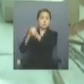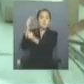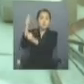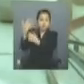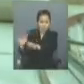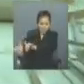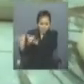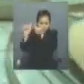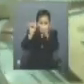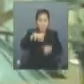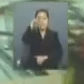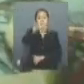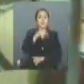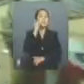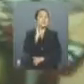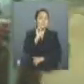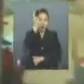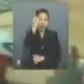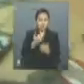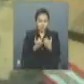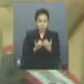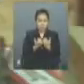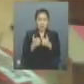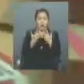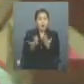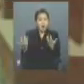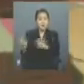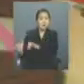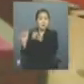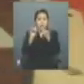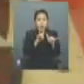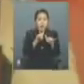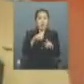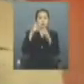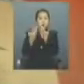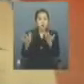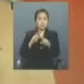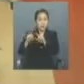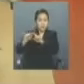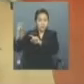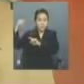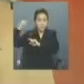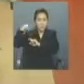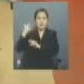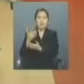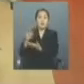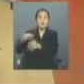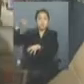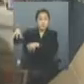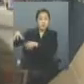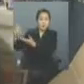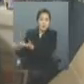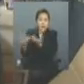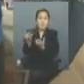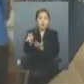ข้าบ้านหลังใหม่ในครั้งนี้ได้ขนย้ายอุปกรณ์สำนักงานรวมถึงอุปกรณ์ในการออกอากาศมาเพียงบางส่วนขณะที่อุปก